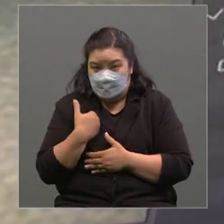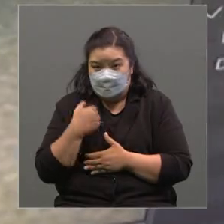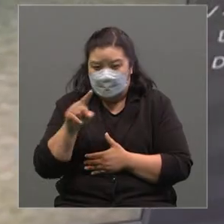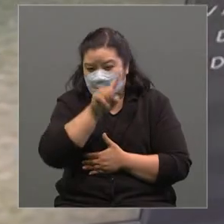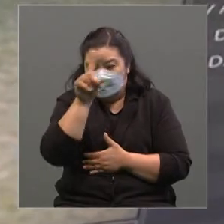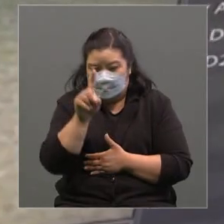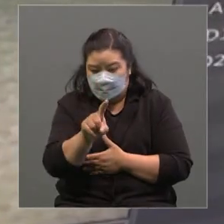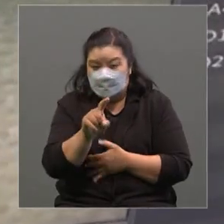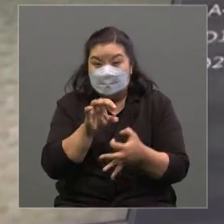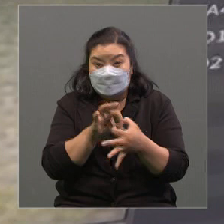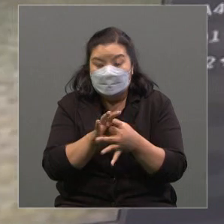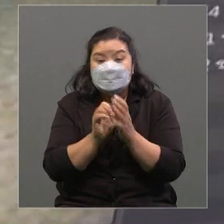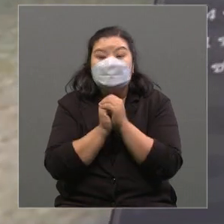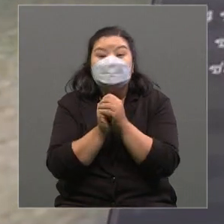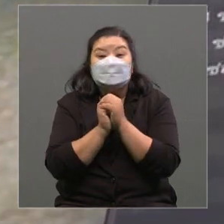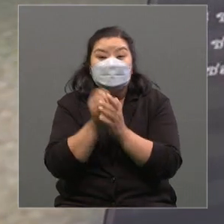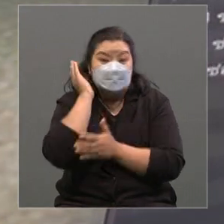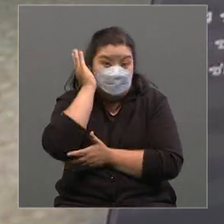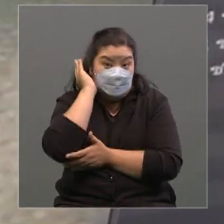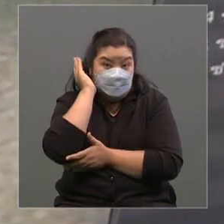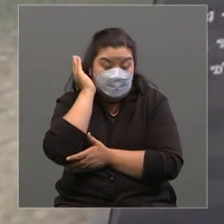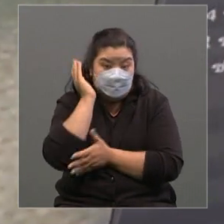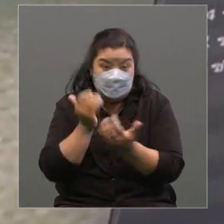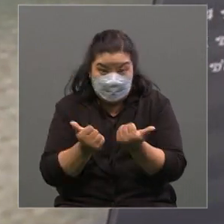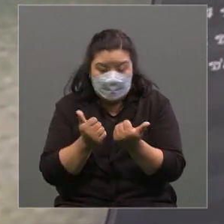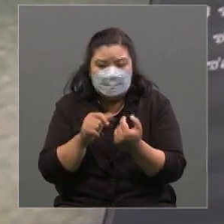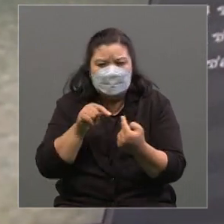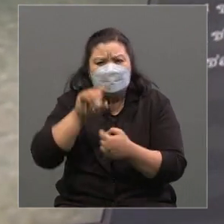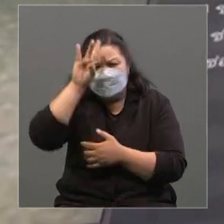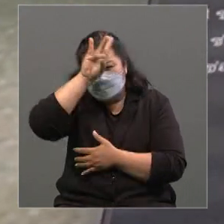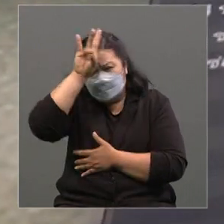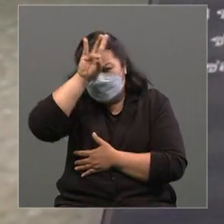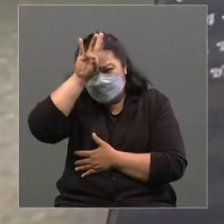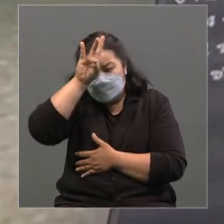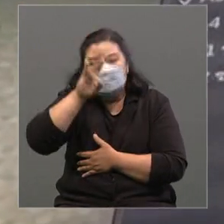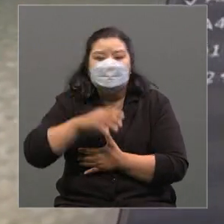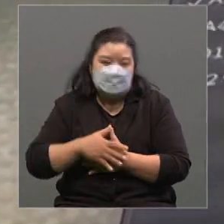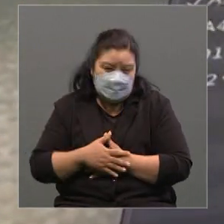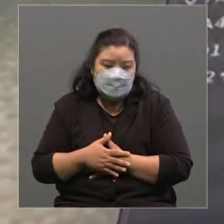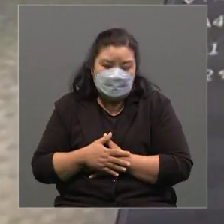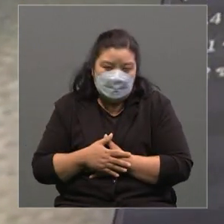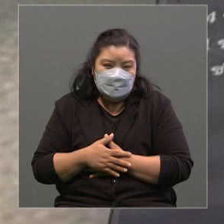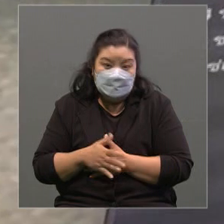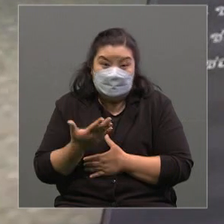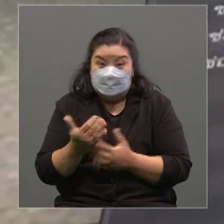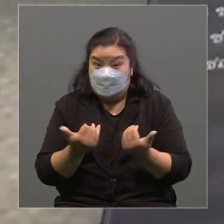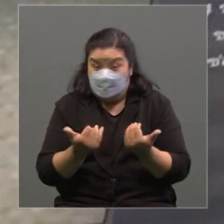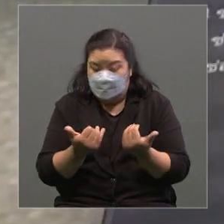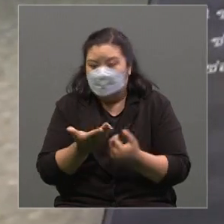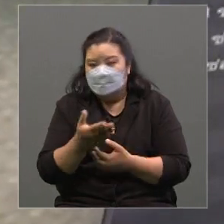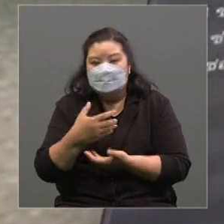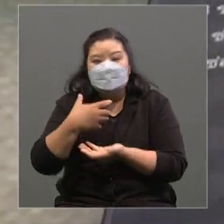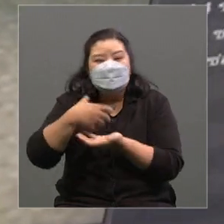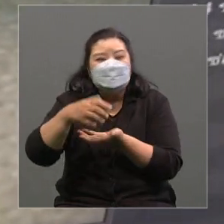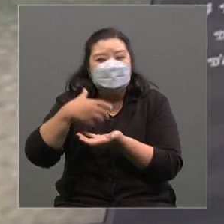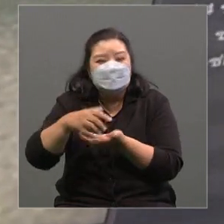งสัยที่เป็นชายชาวจีนเนี่ยอยู่ในภาพอยู่ในร้านสะดวกซื้อนะคะแล้วทางความคืบหน้าของคดีอย่างที่ผบ.ตร.บอก